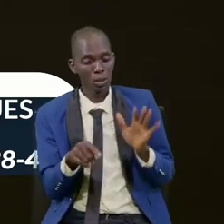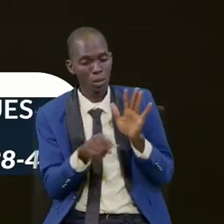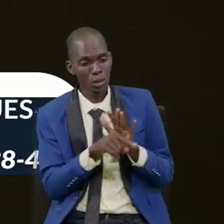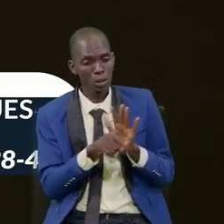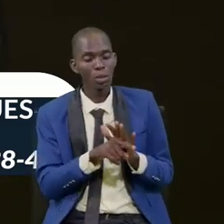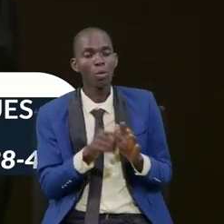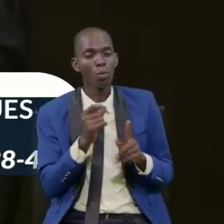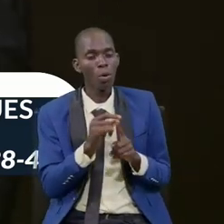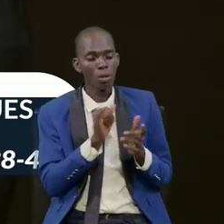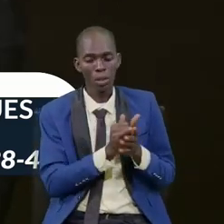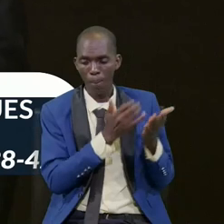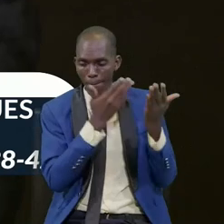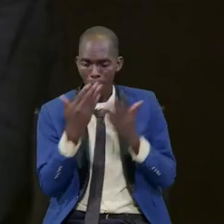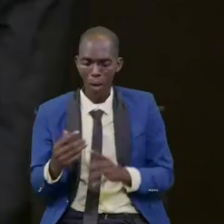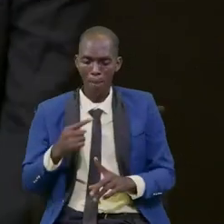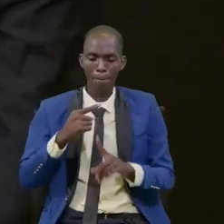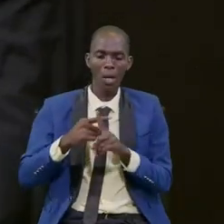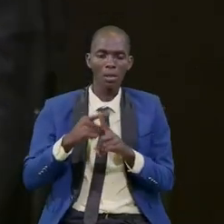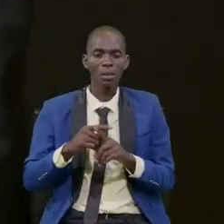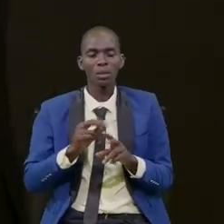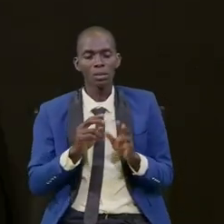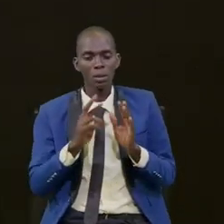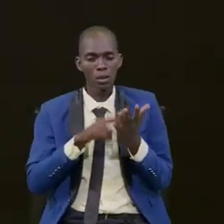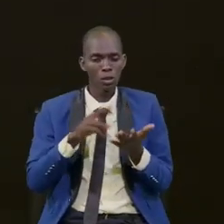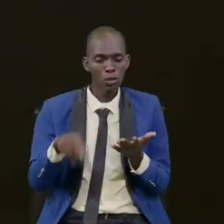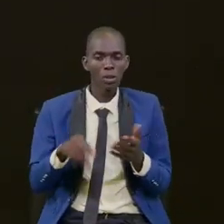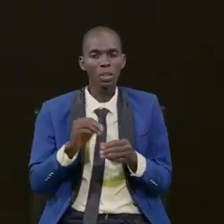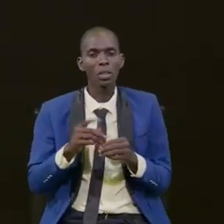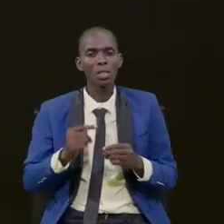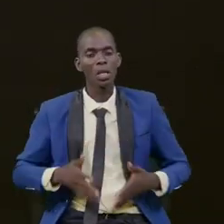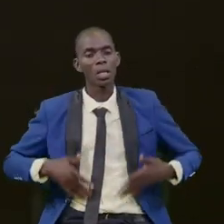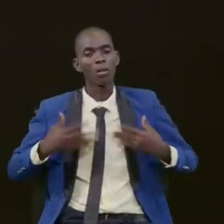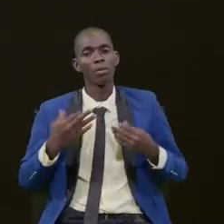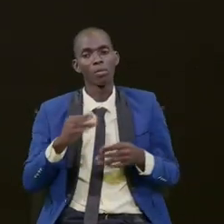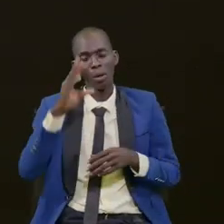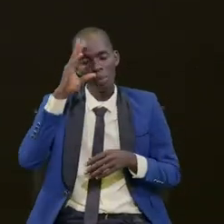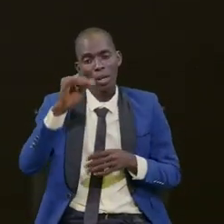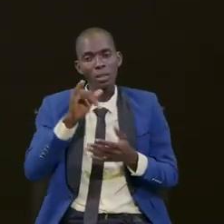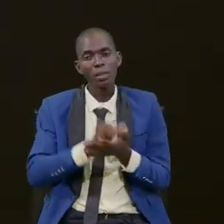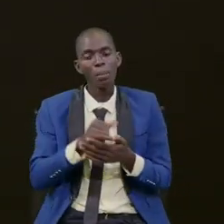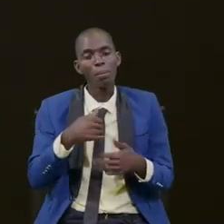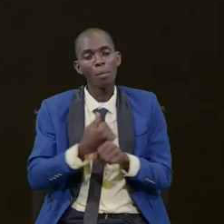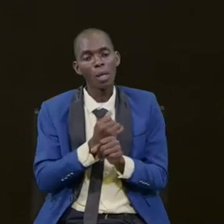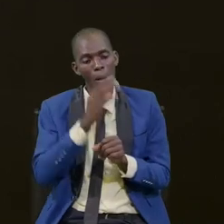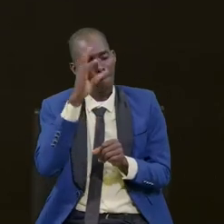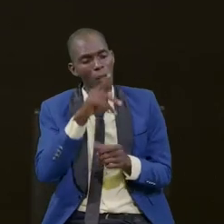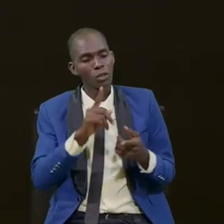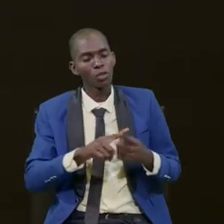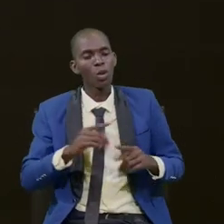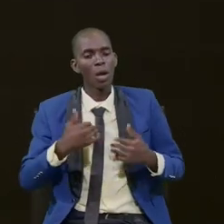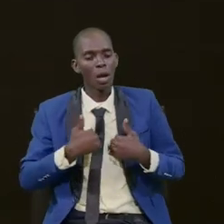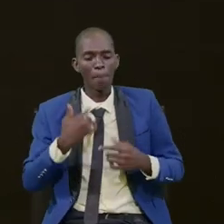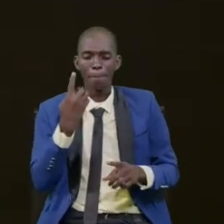si le négatif fait apporter le résultat positif dans la vie d'un homme, que l'homme a fait la